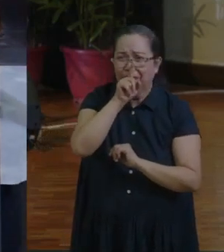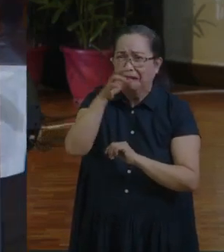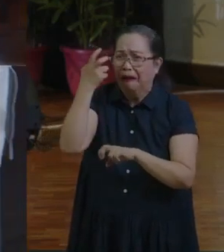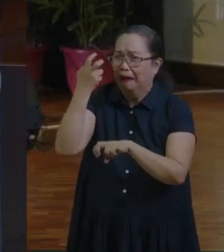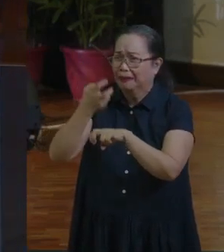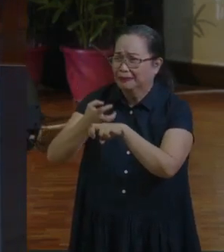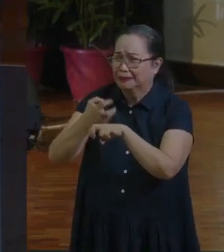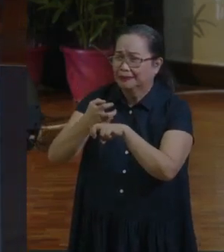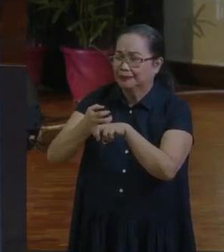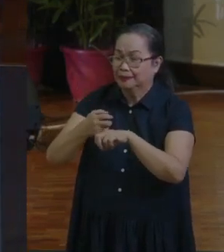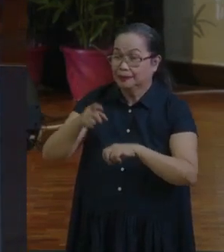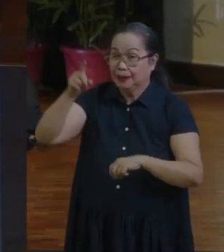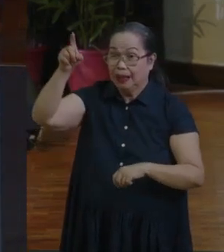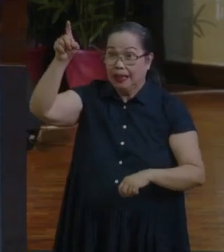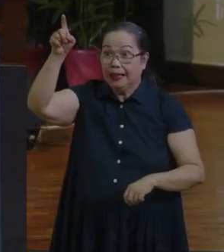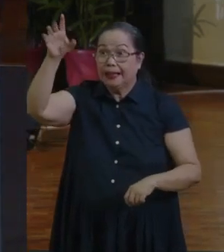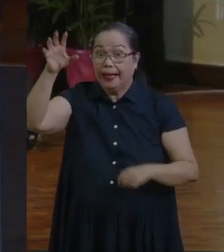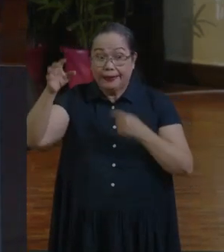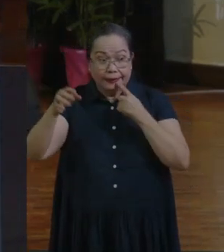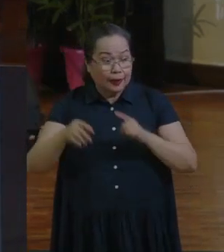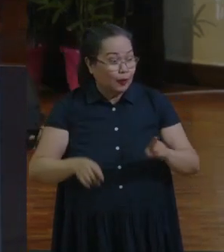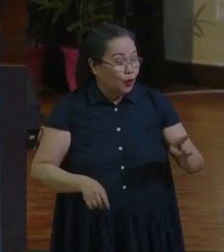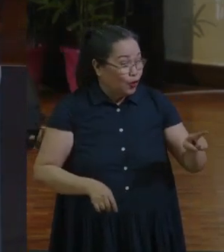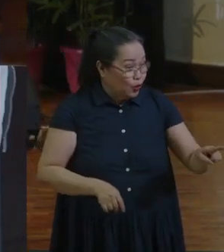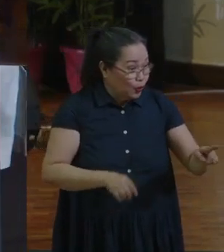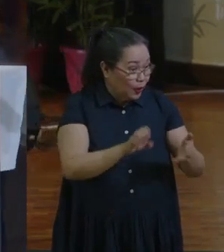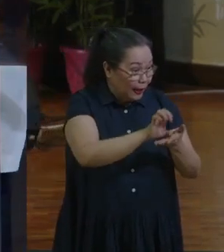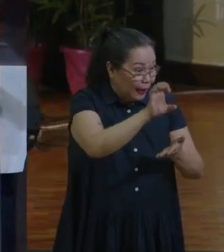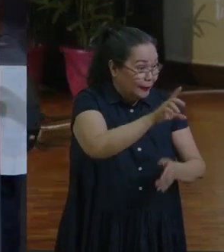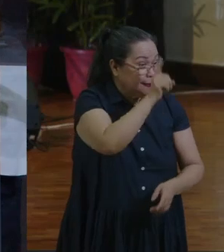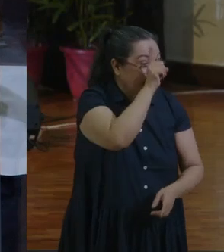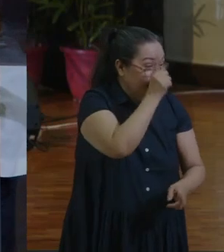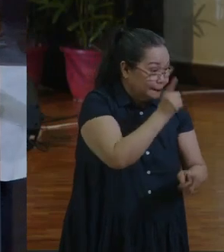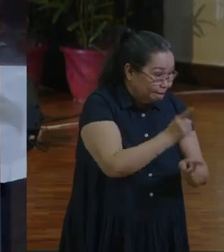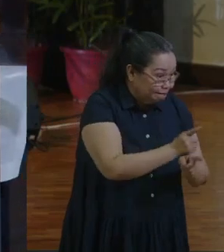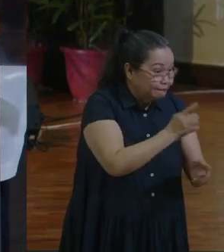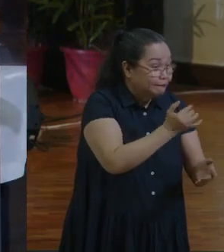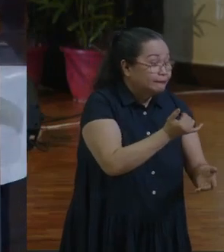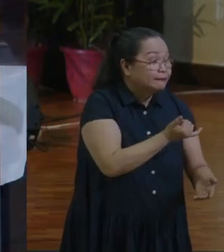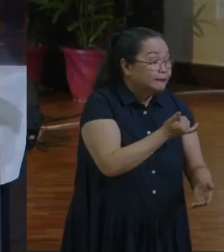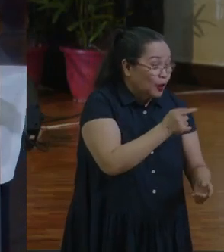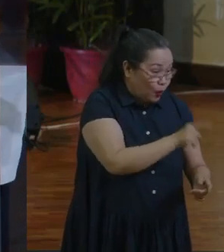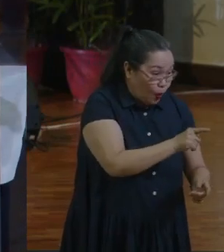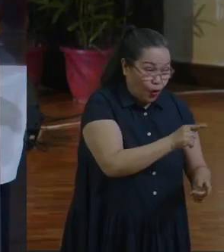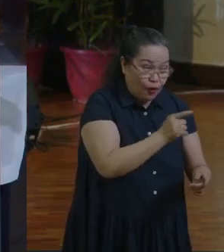Diyos sa kanya, "Shh, matulog ka muna. At eto, kumain ka."